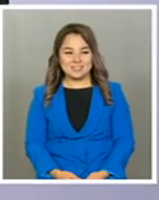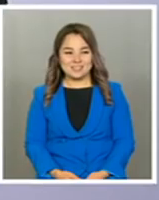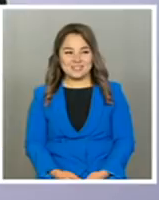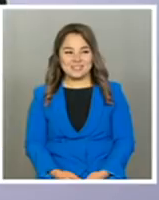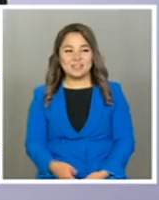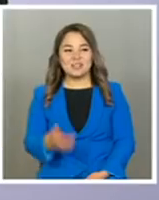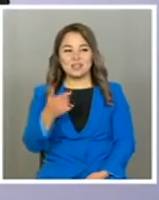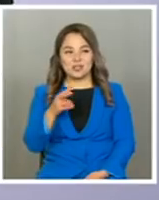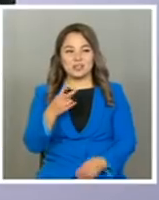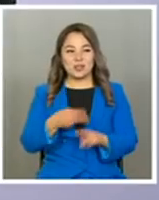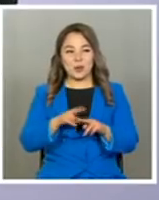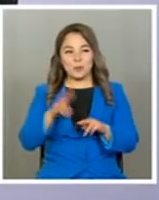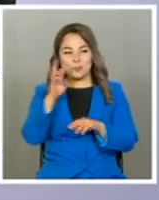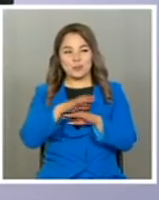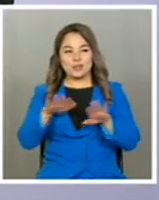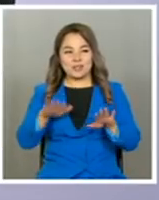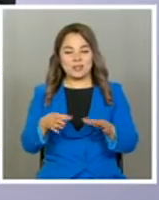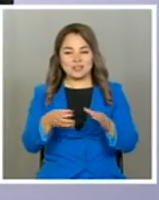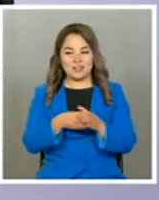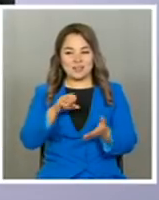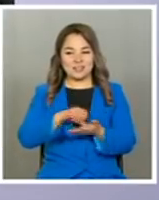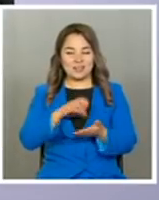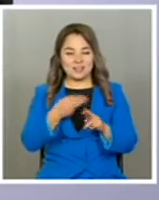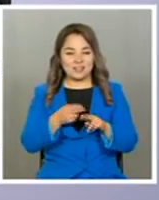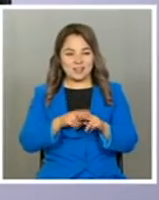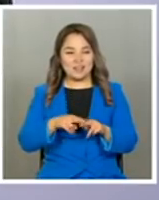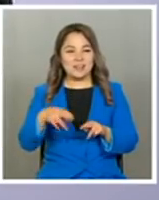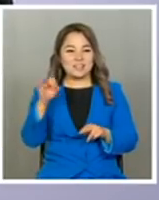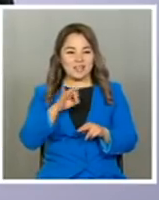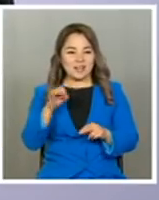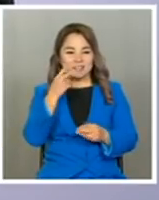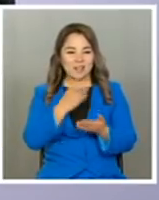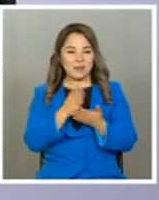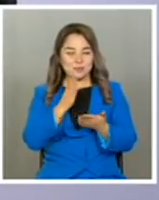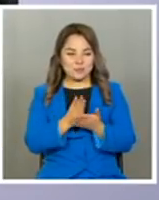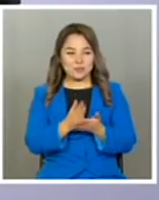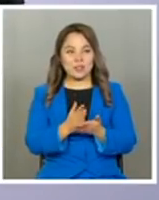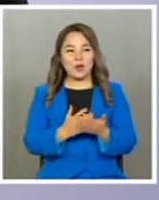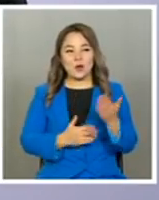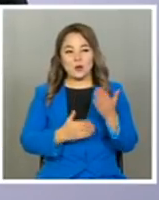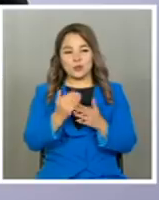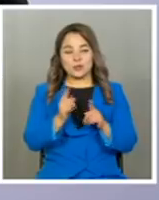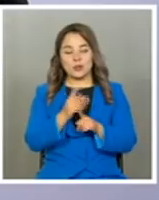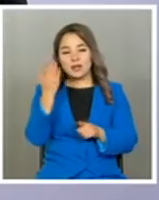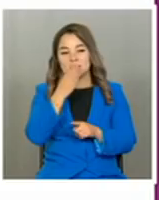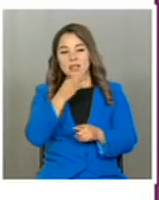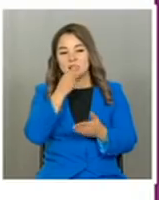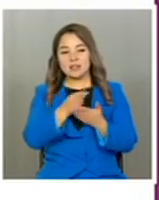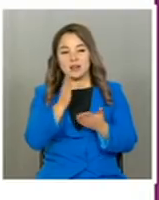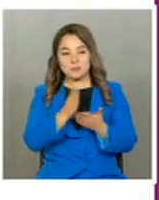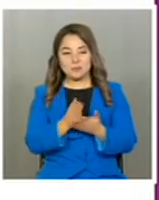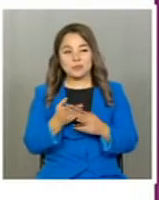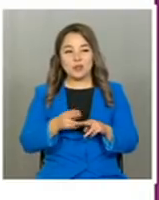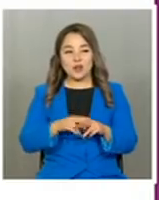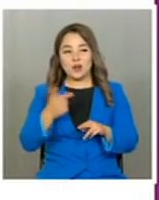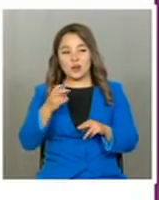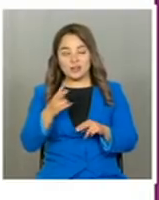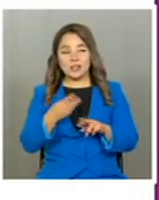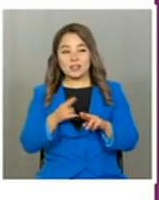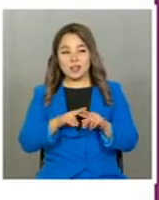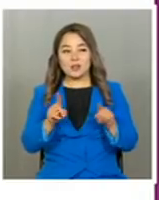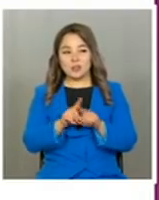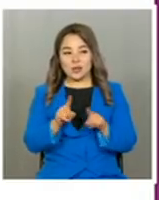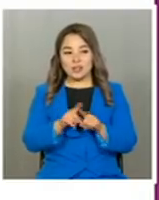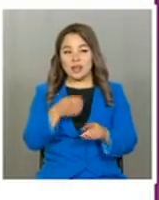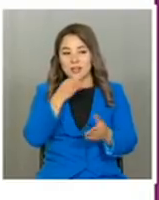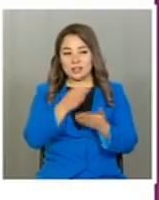Ғұндар мемлекеті ерте көшпелілер империясы. Оқушылар, жоғарда бейнебаяннан көргендеріңіздей, ғұндардағы ең жоғарғы